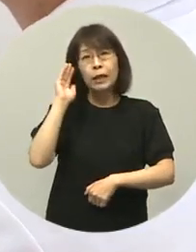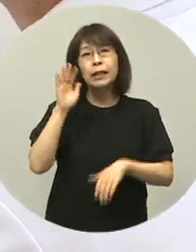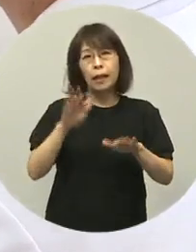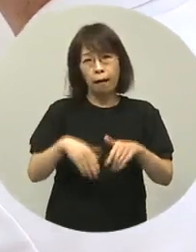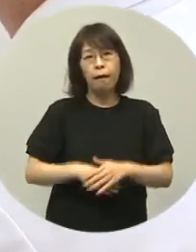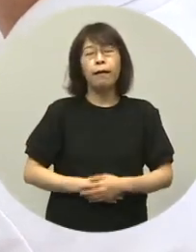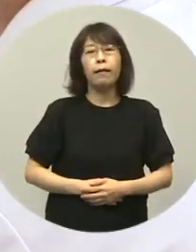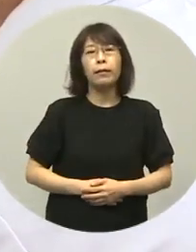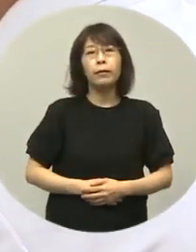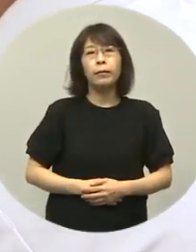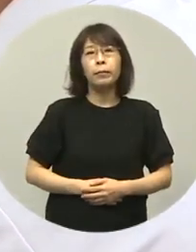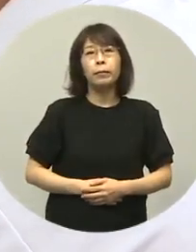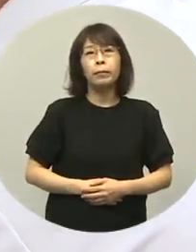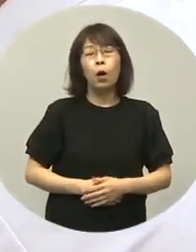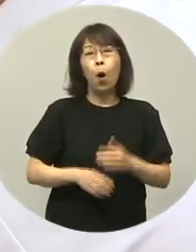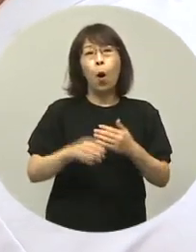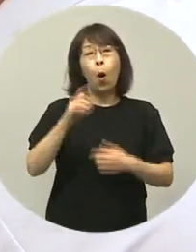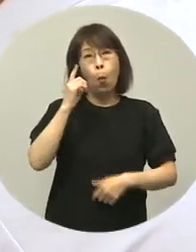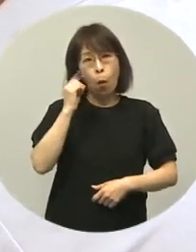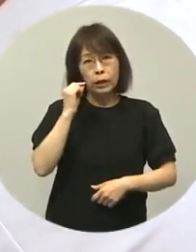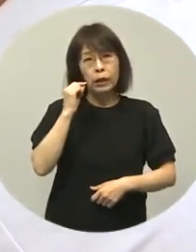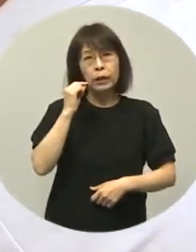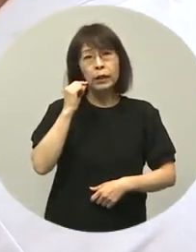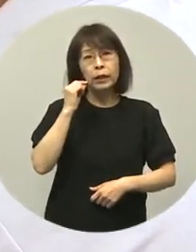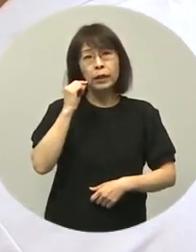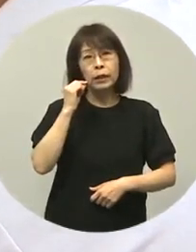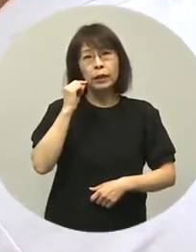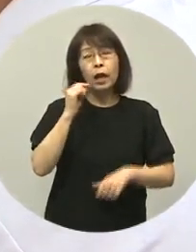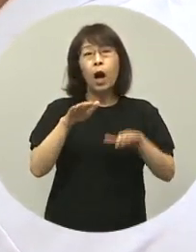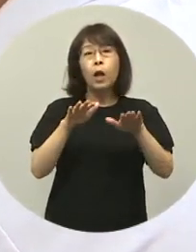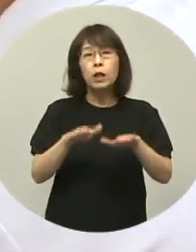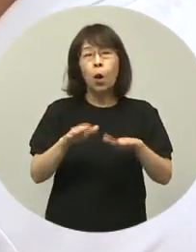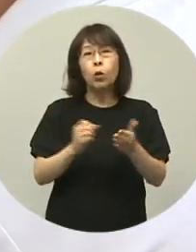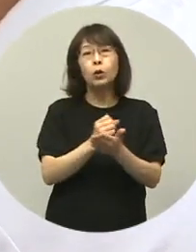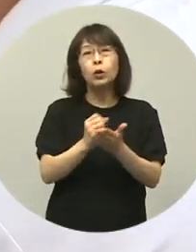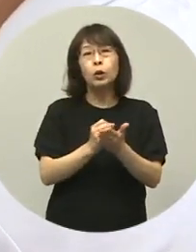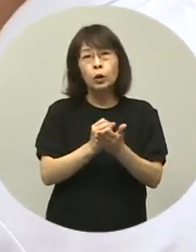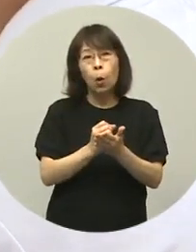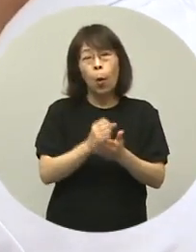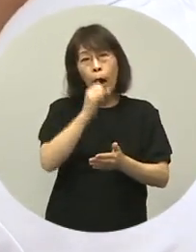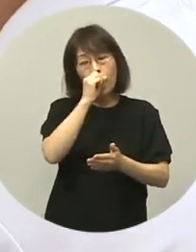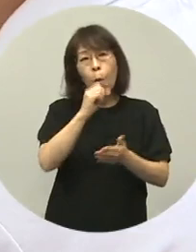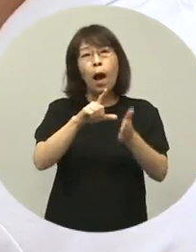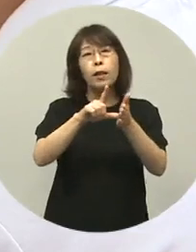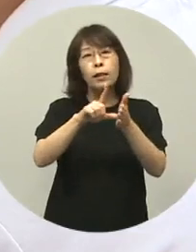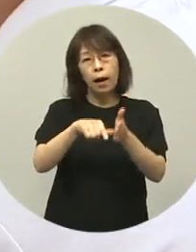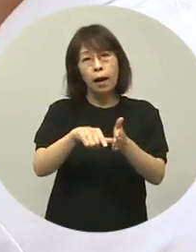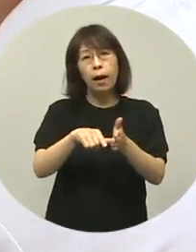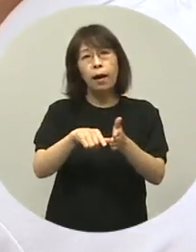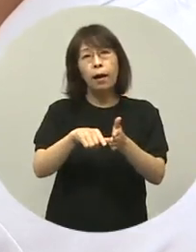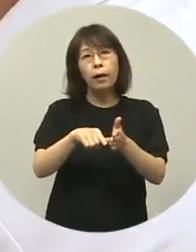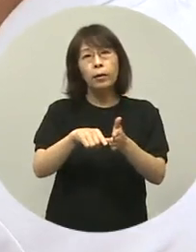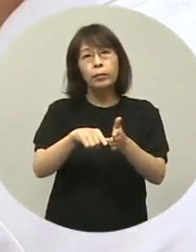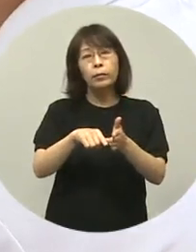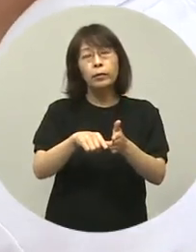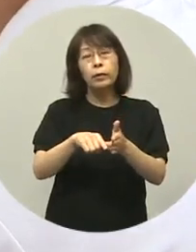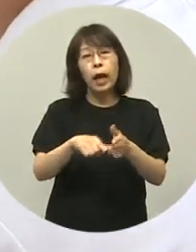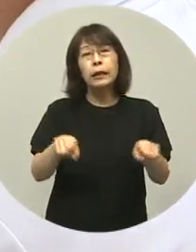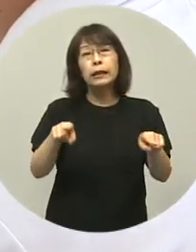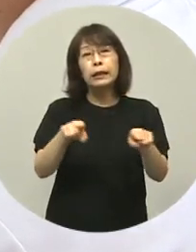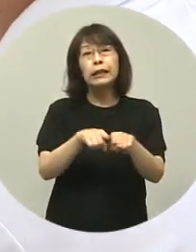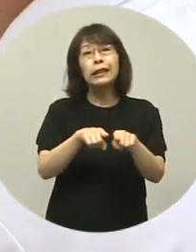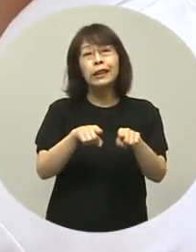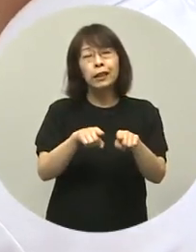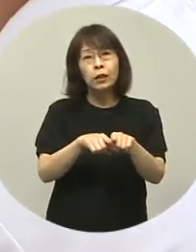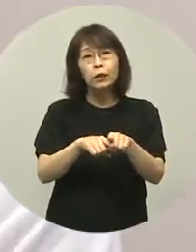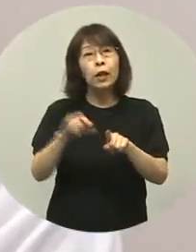はい、もし、今日よかったらね、はい、一緒に、は